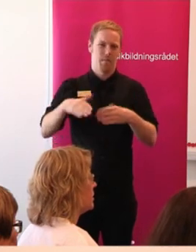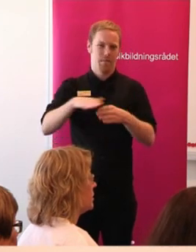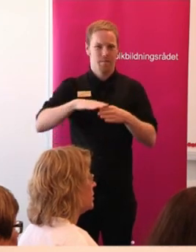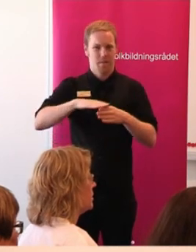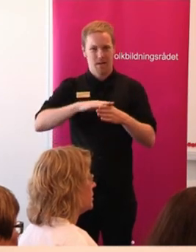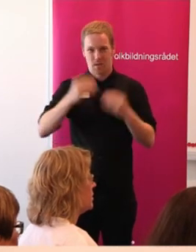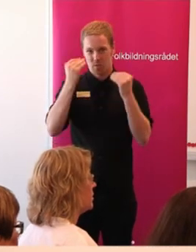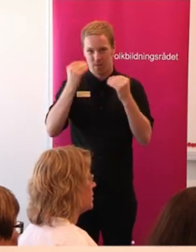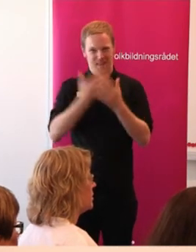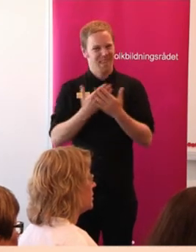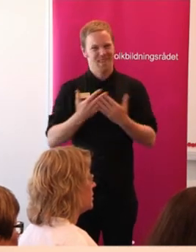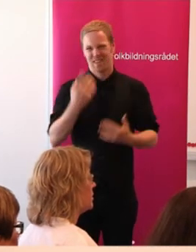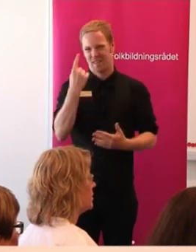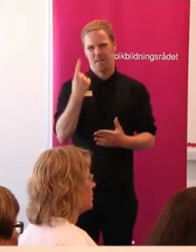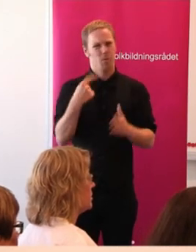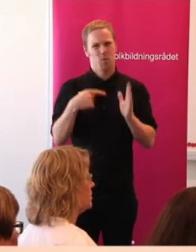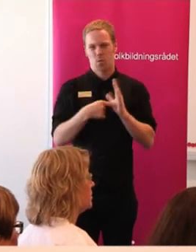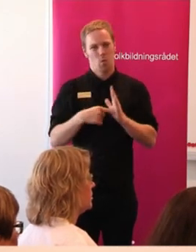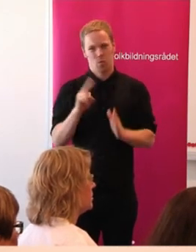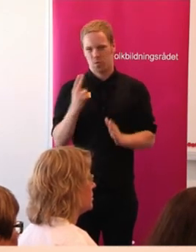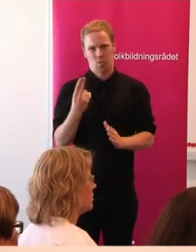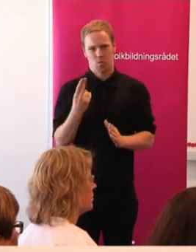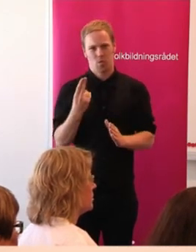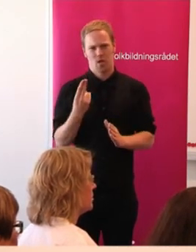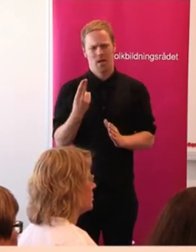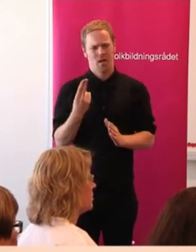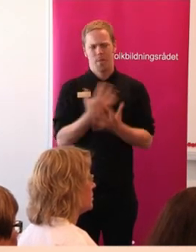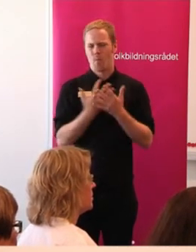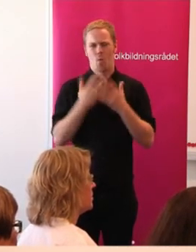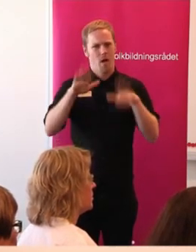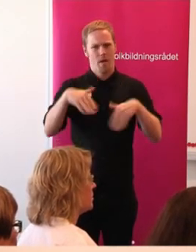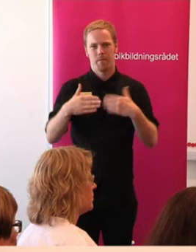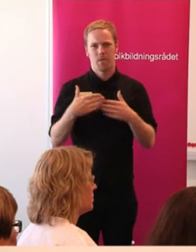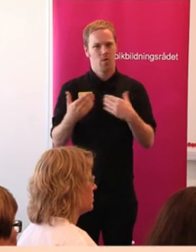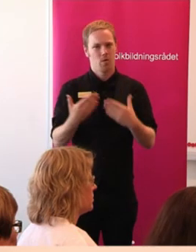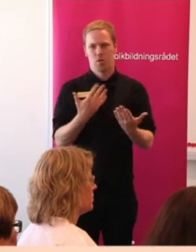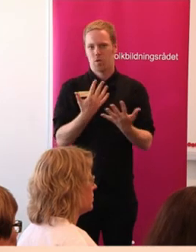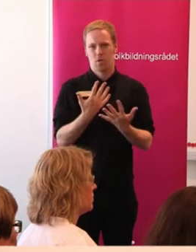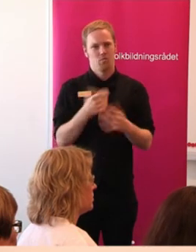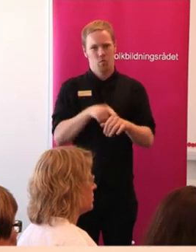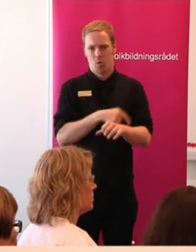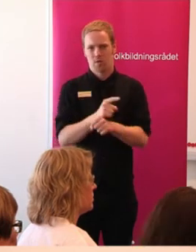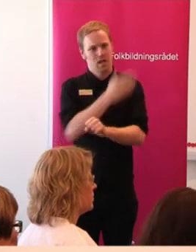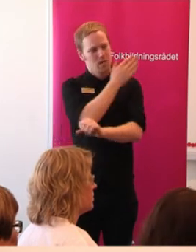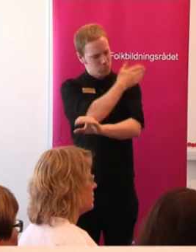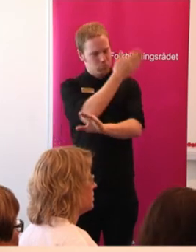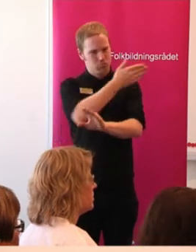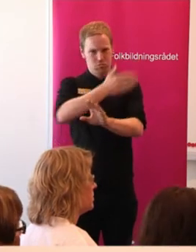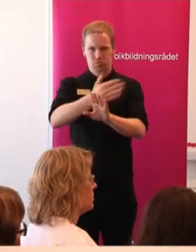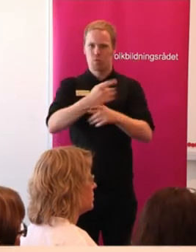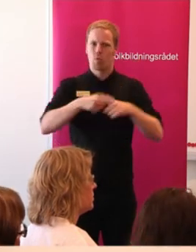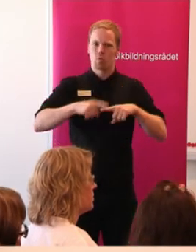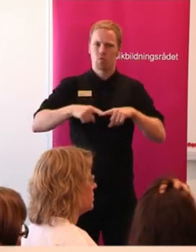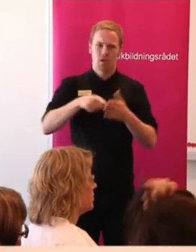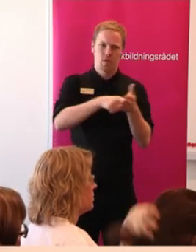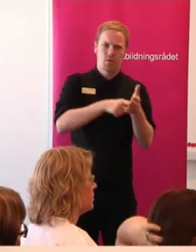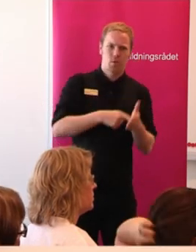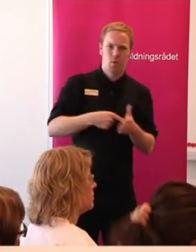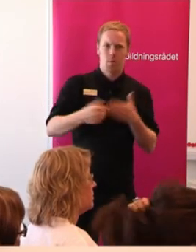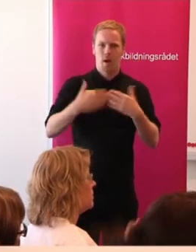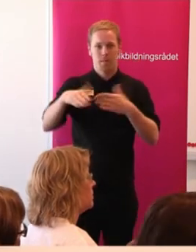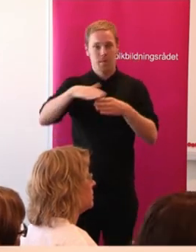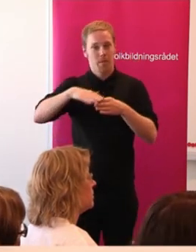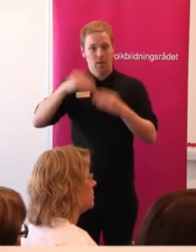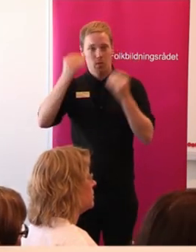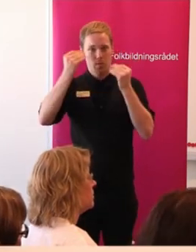gången, utan man har gjort det under otroligt många år. Mm. Olika typer av arbetsmarknadsutbildningar, men oftast längre.